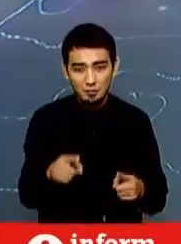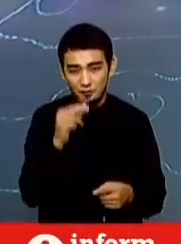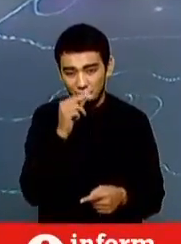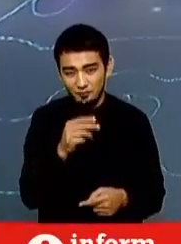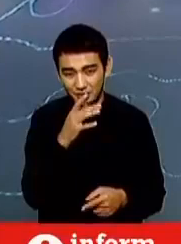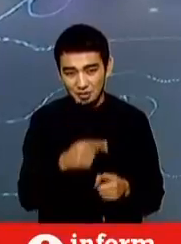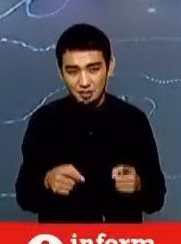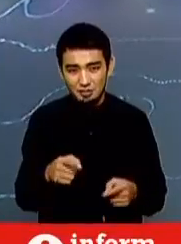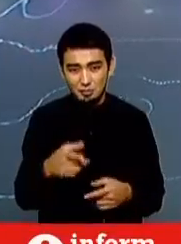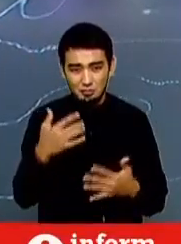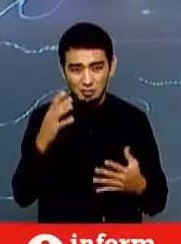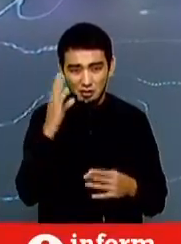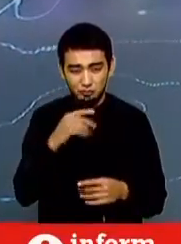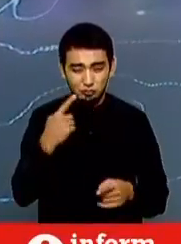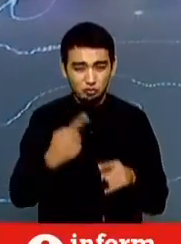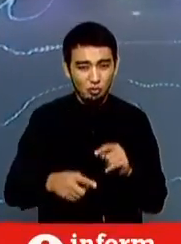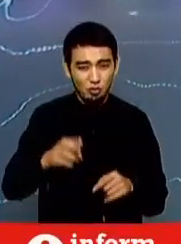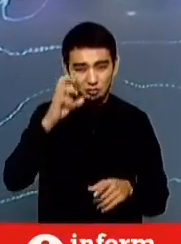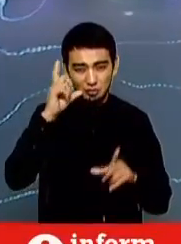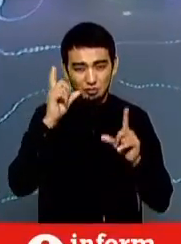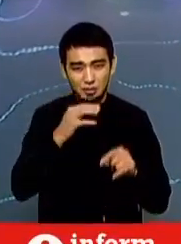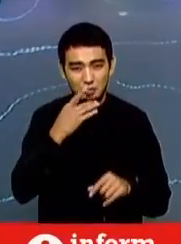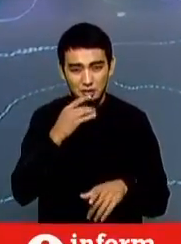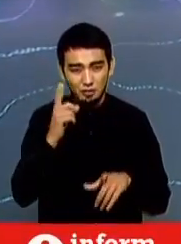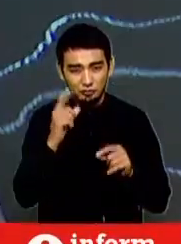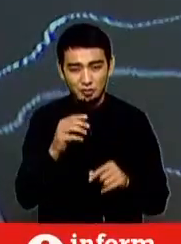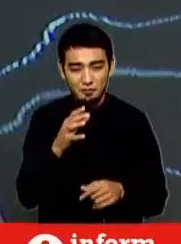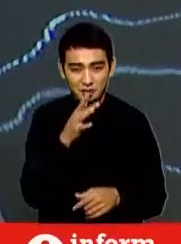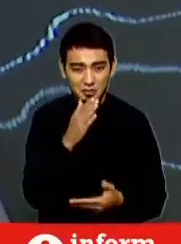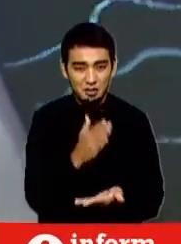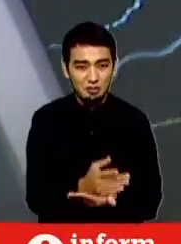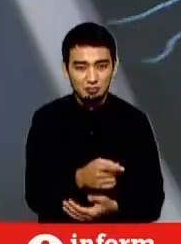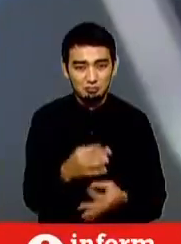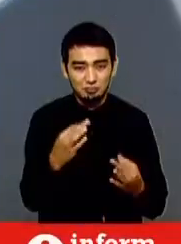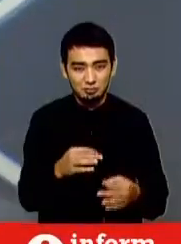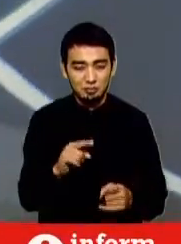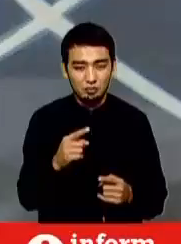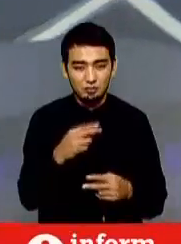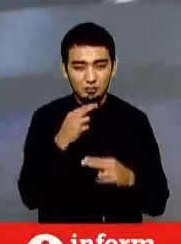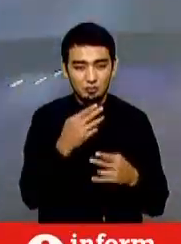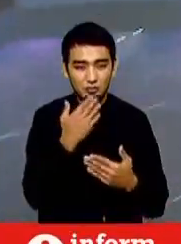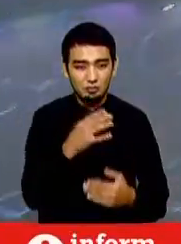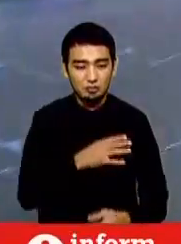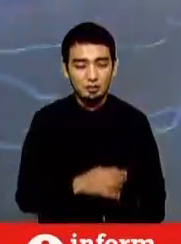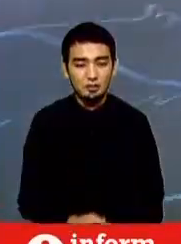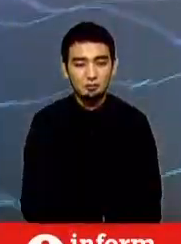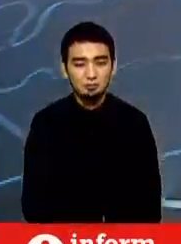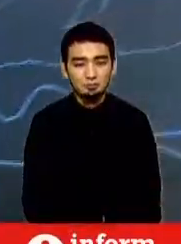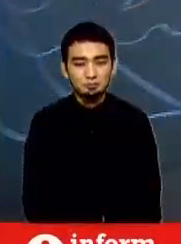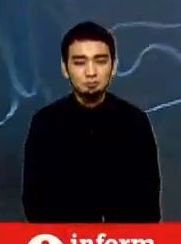де мұхит асып кетуге де уақыт болатынына неге ескерілмеді екен. Бүгінгі айтпағым осы, аман болыңыздар.